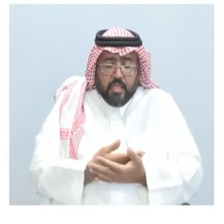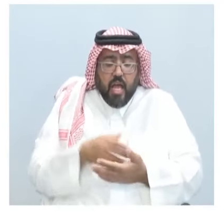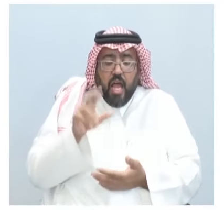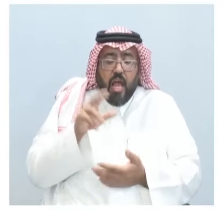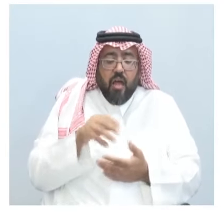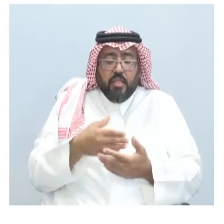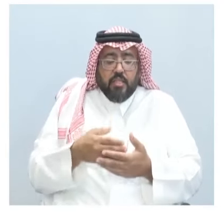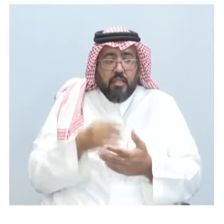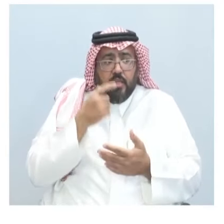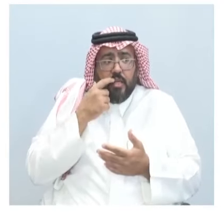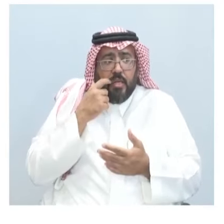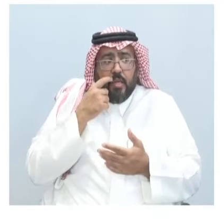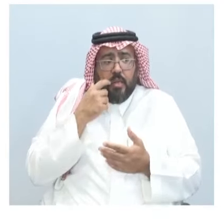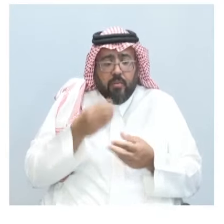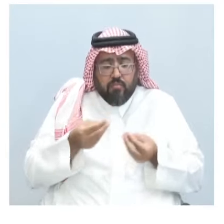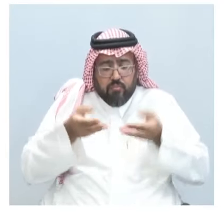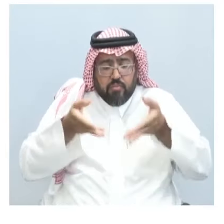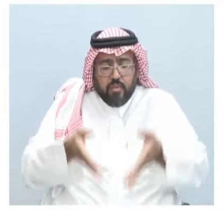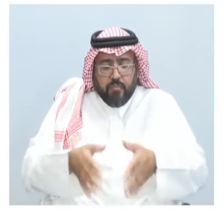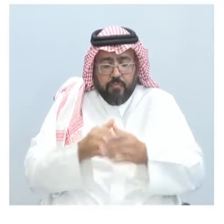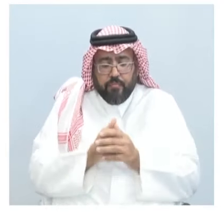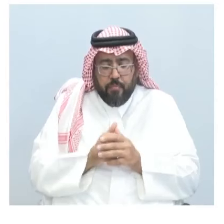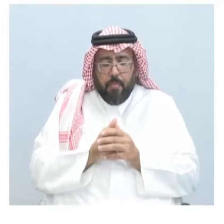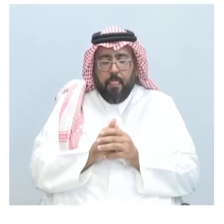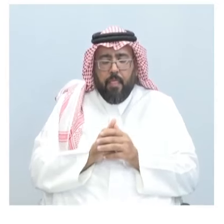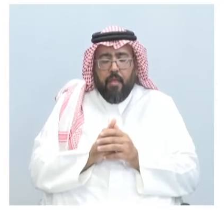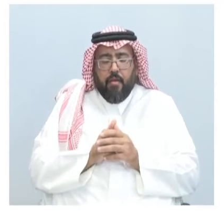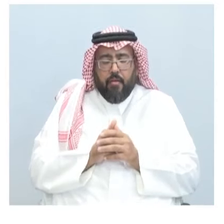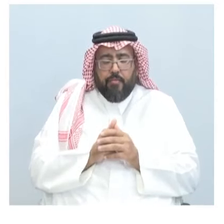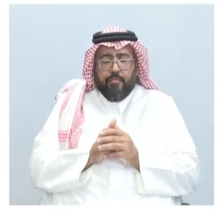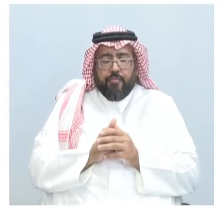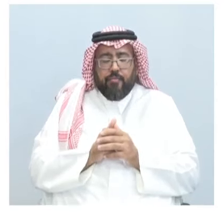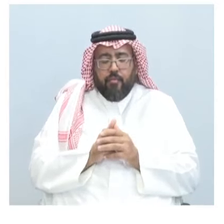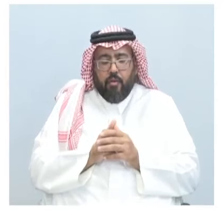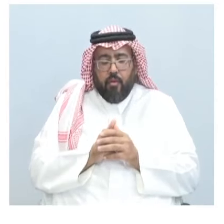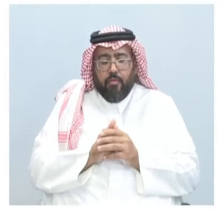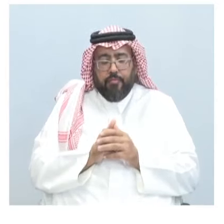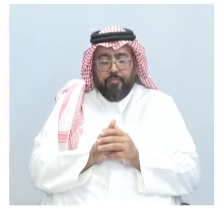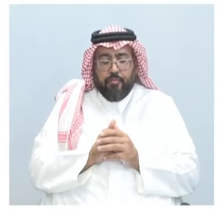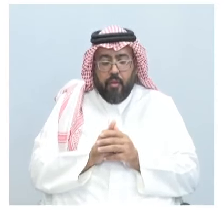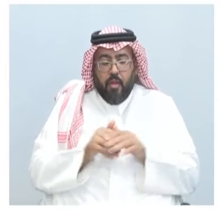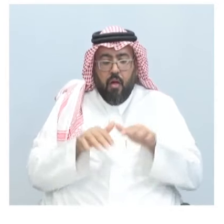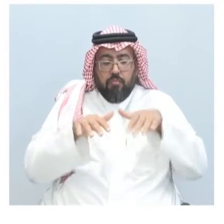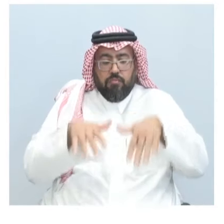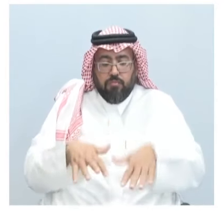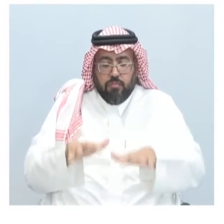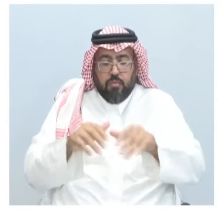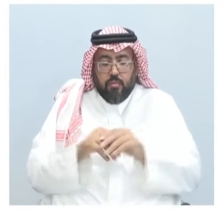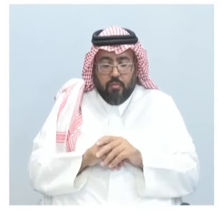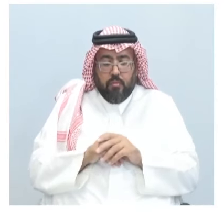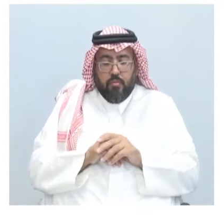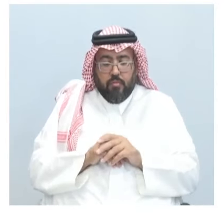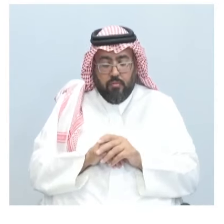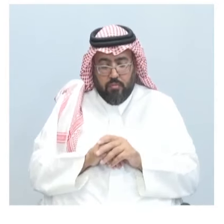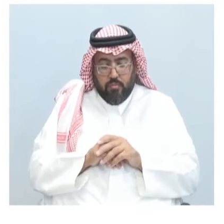كذلك احسنتم فاقذفيه اي اطرح في اليم